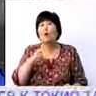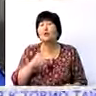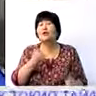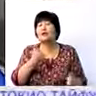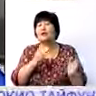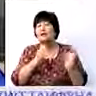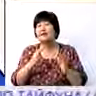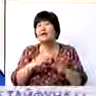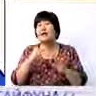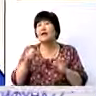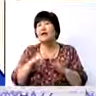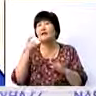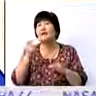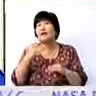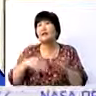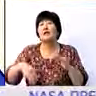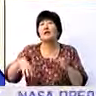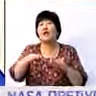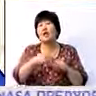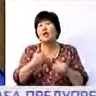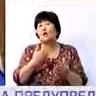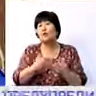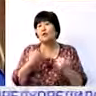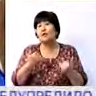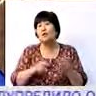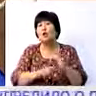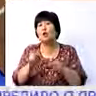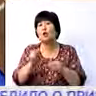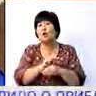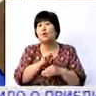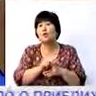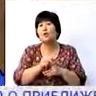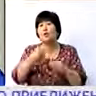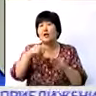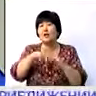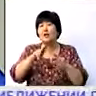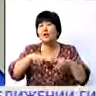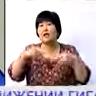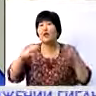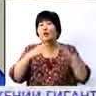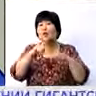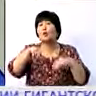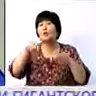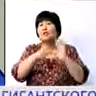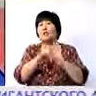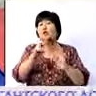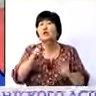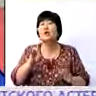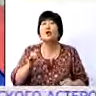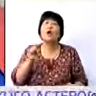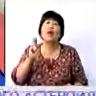состоянием электрохозяйства на подведомственной территории. К примеру, сейчас ведется ремонт внутренней электропроводки в доме номер 16 в микрорайоне